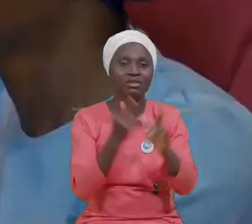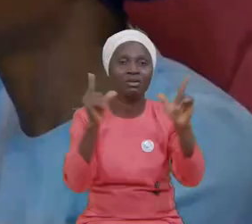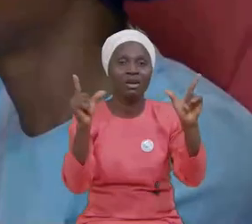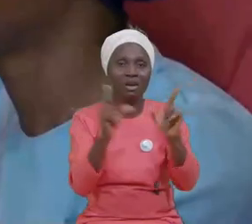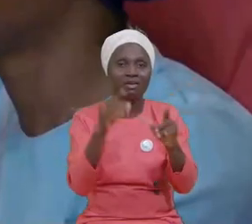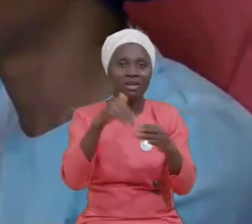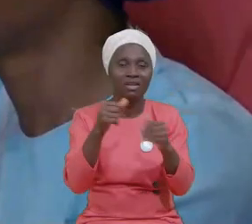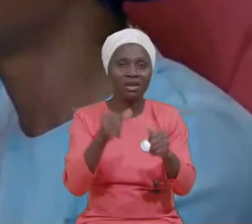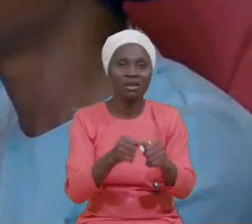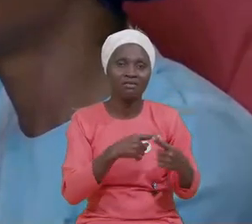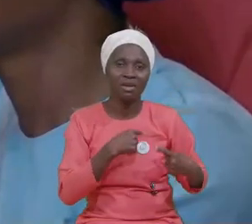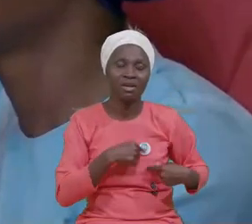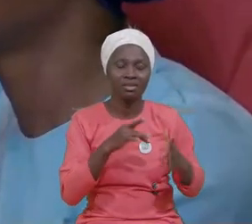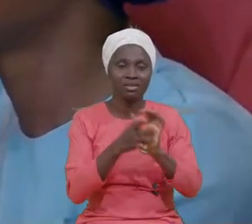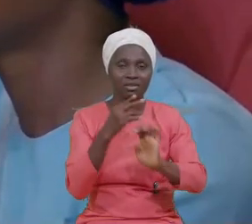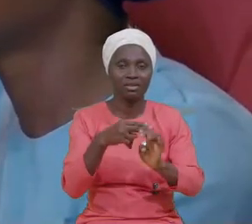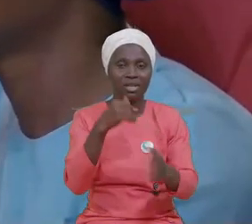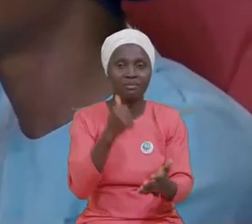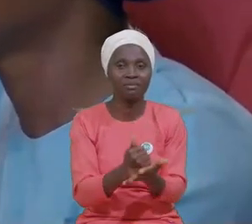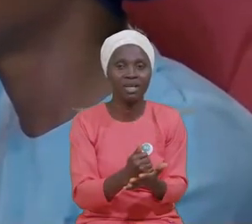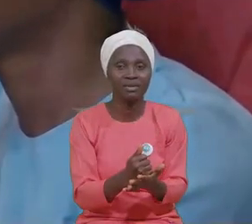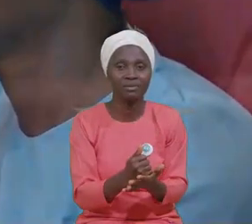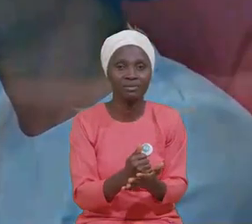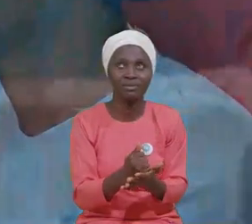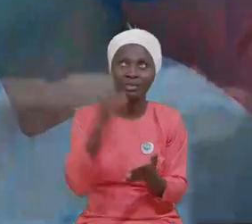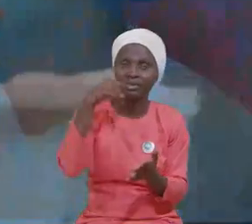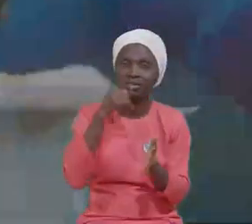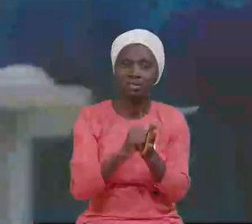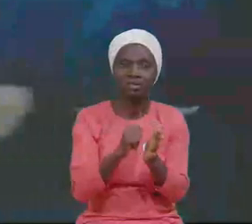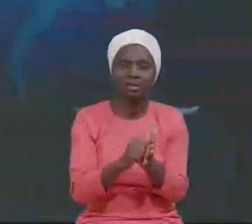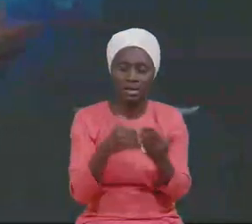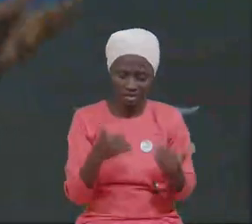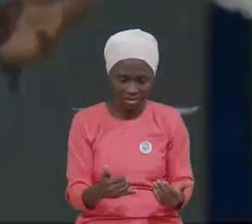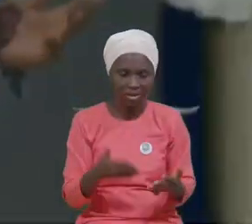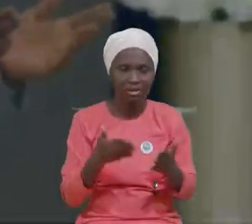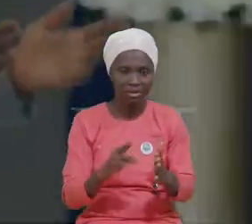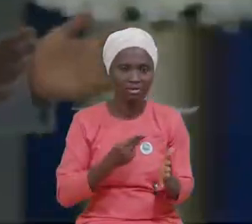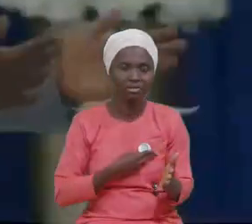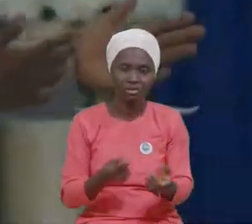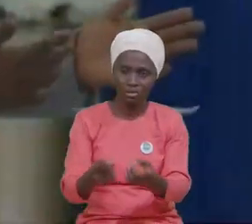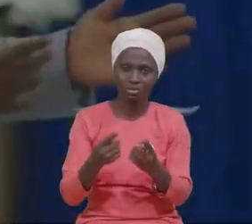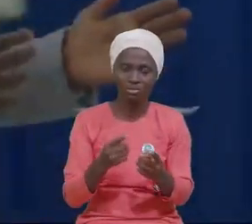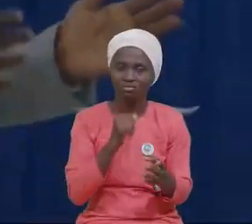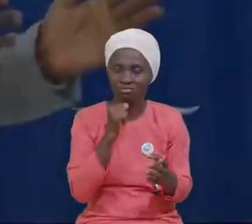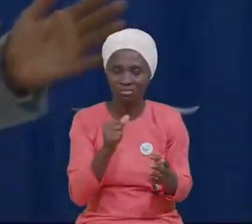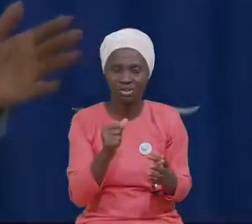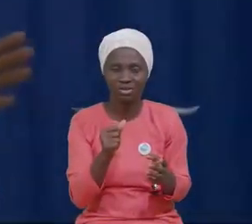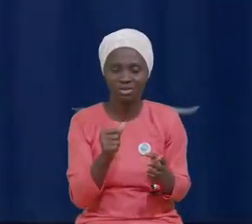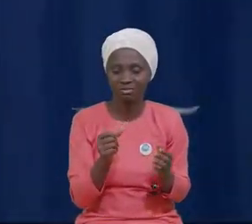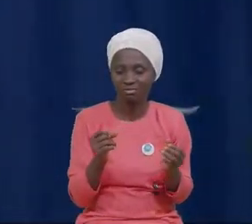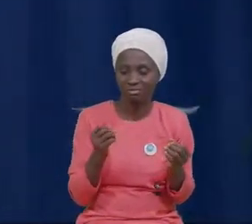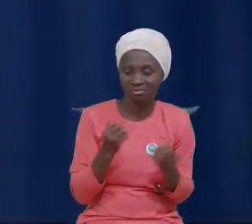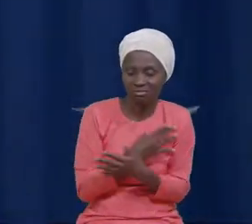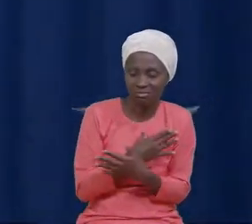à tous les niveaux dans les vies au nom de Jésus. Il dit maintenant, approchons pas